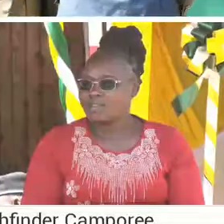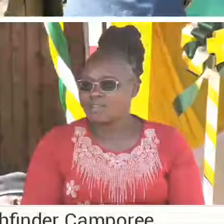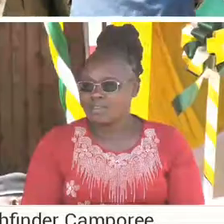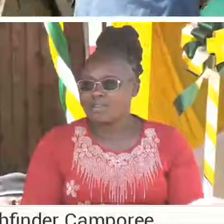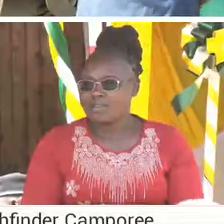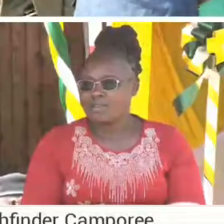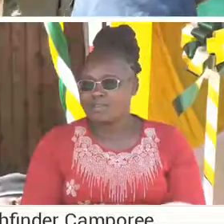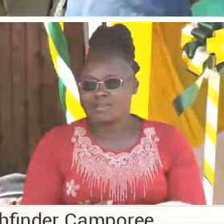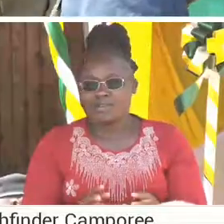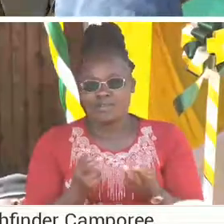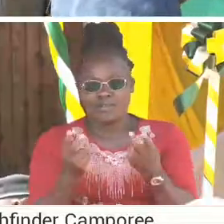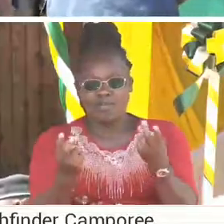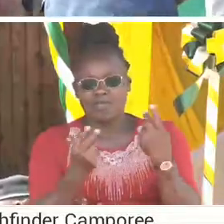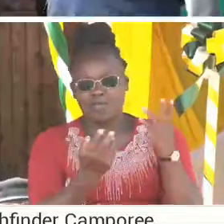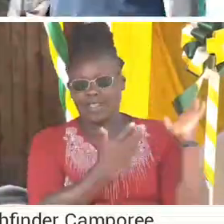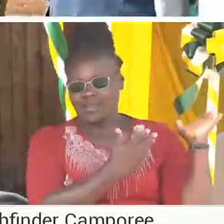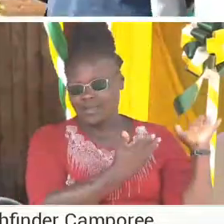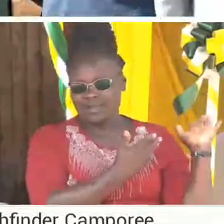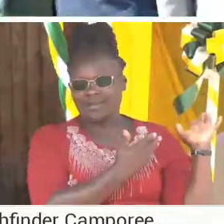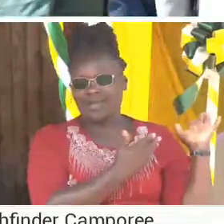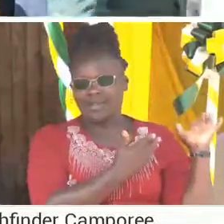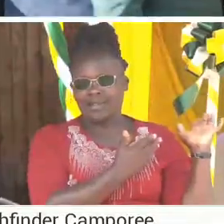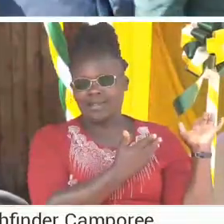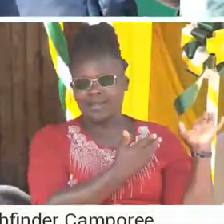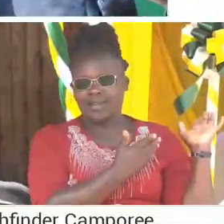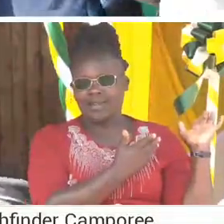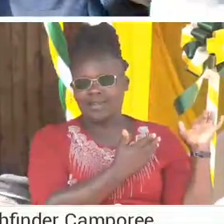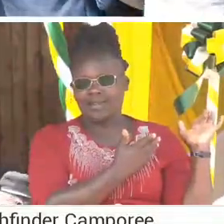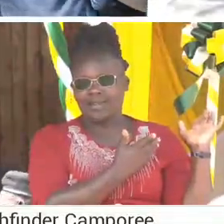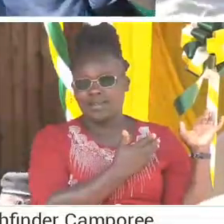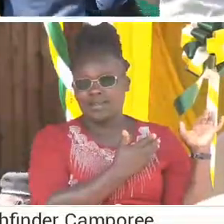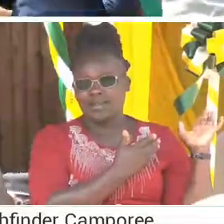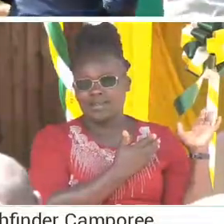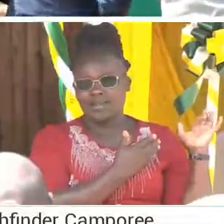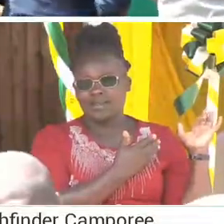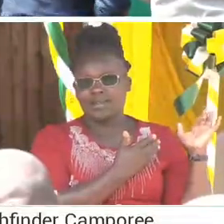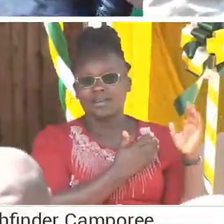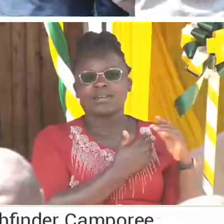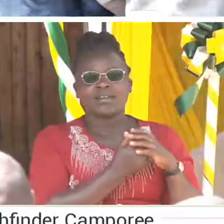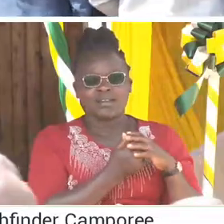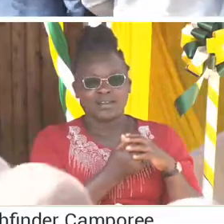kuna viongozi hapa. Magitu tu ajin batai bi kiye jen kya magne.